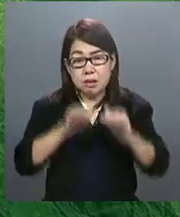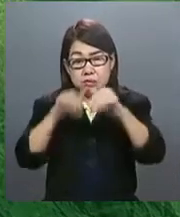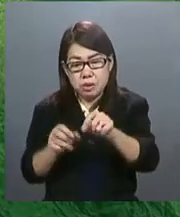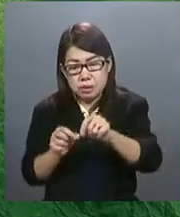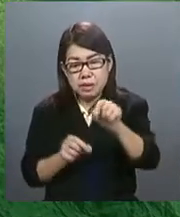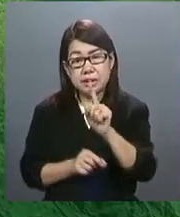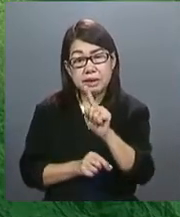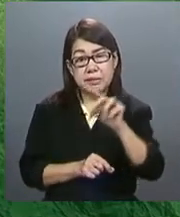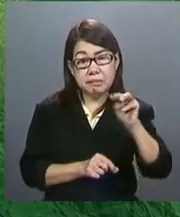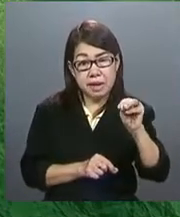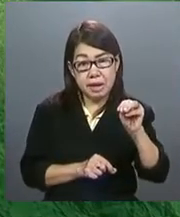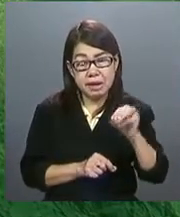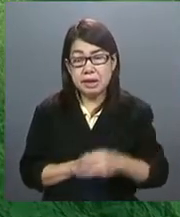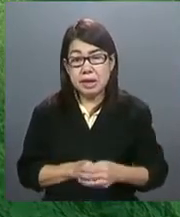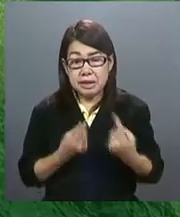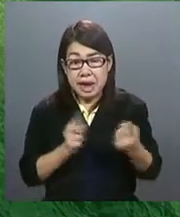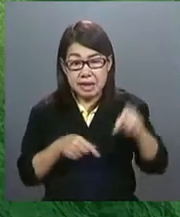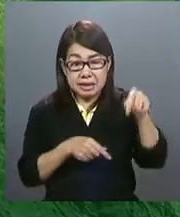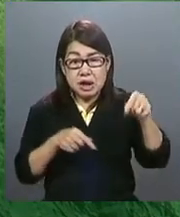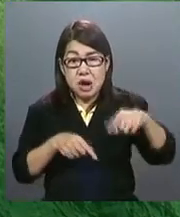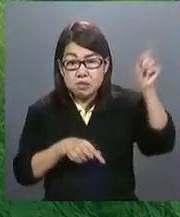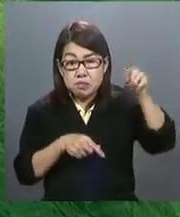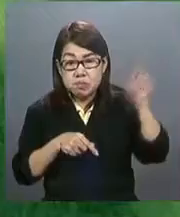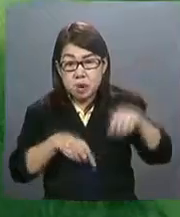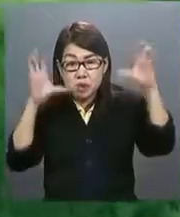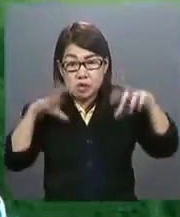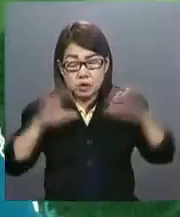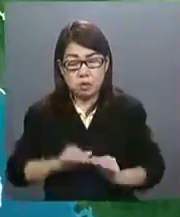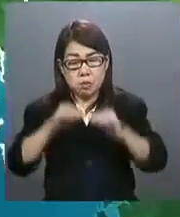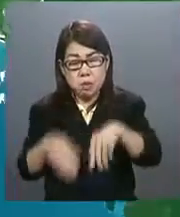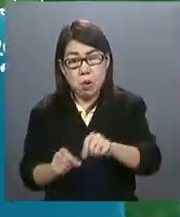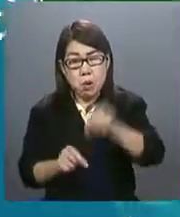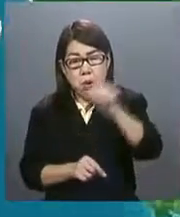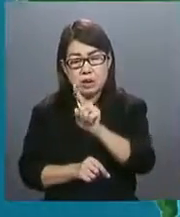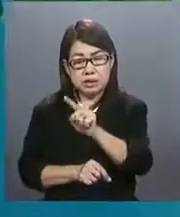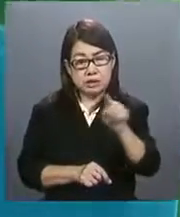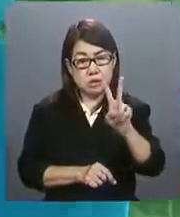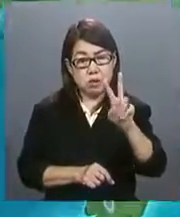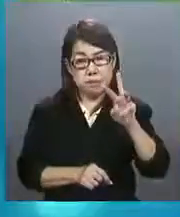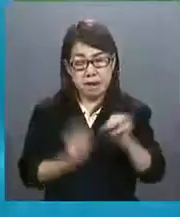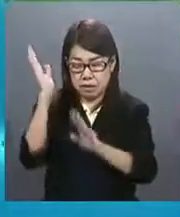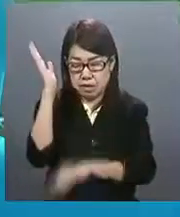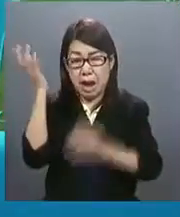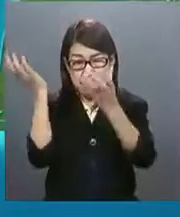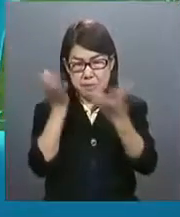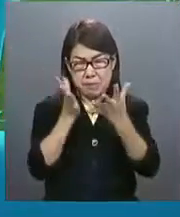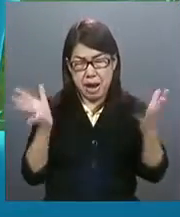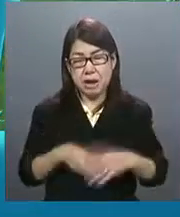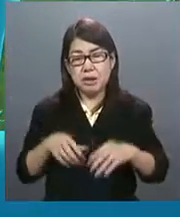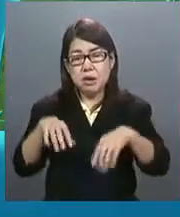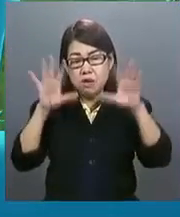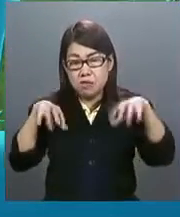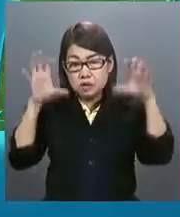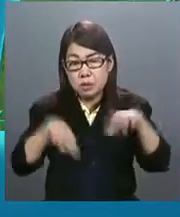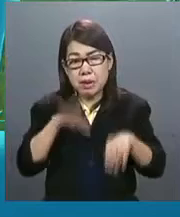ตรส่วนบริเวณที่มีฝนฟ้าคะนองคลื่นสูง 1-2 เมตรภาคใต้มีเมฆมากกับมีฝนฟ้าคะนอง 70-80% ของพื้น